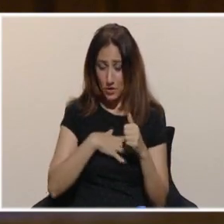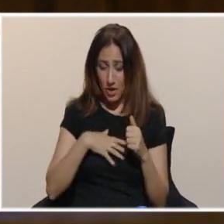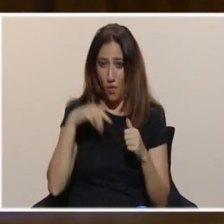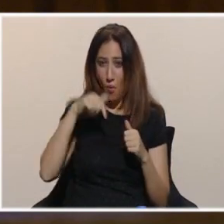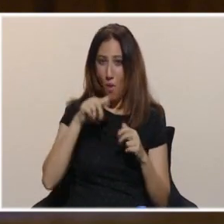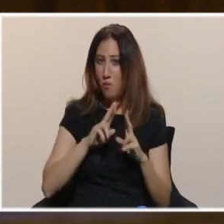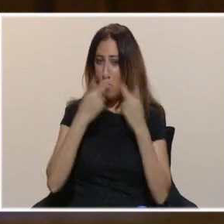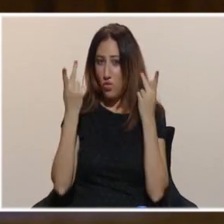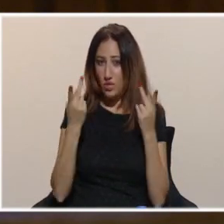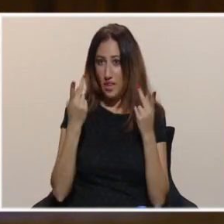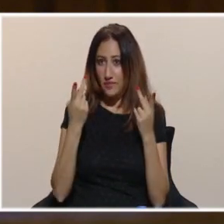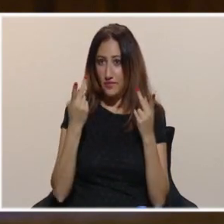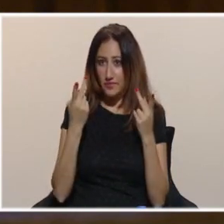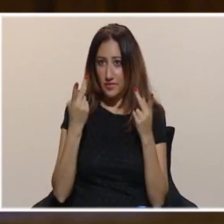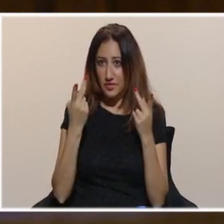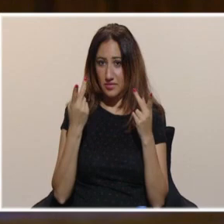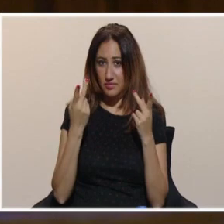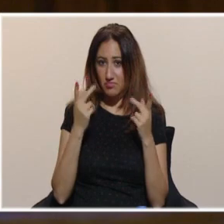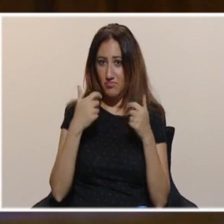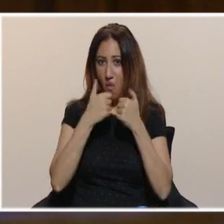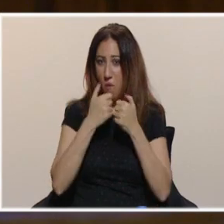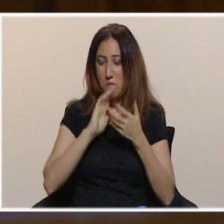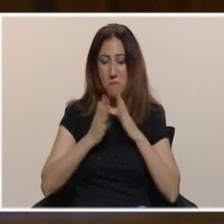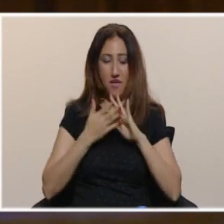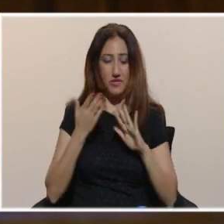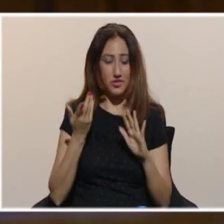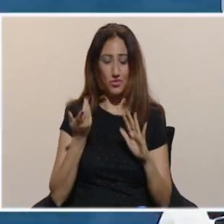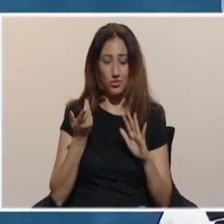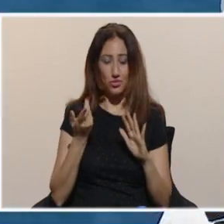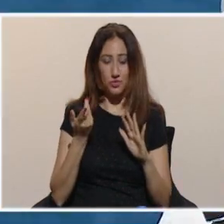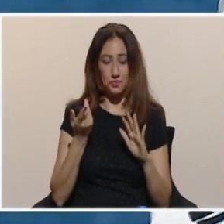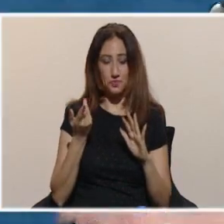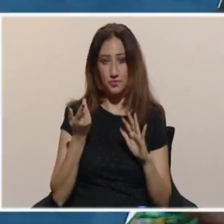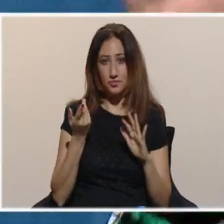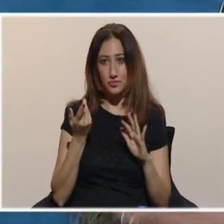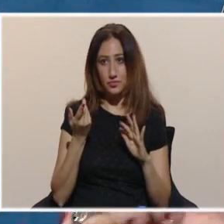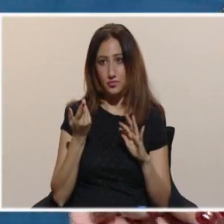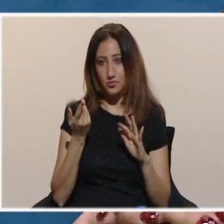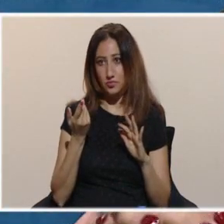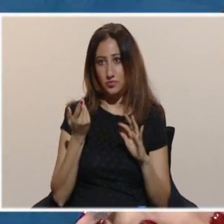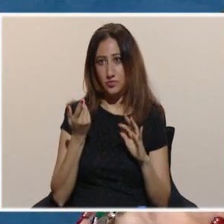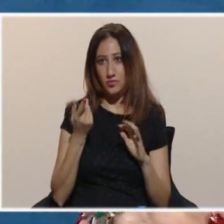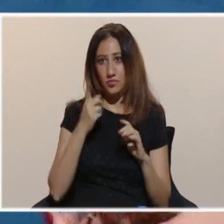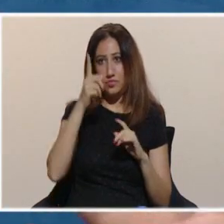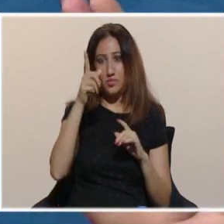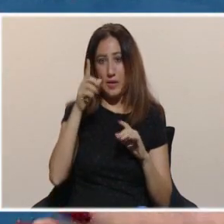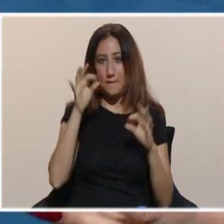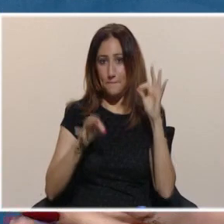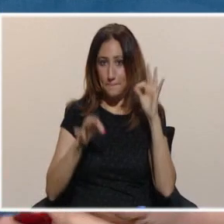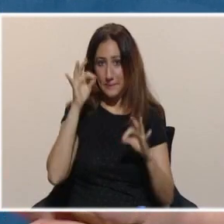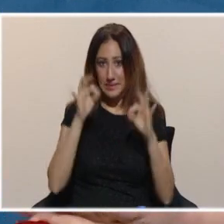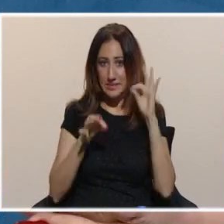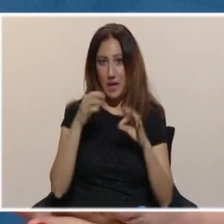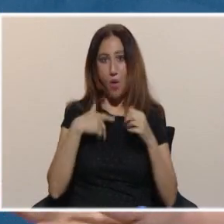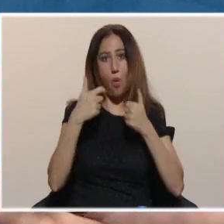ايقاع الحياه خلانا خلاص نقدم استقالتنا من مشاعرنا الحلوه؟ بص انا قلت لك انا ميزان، وانا رومانسيه